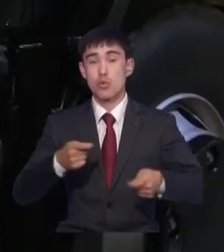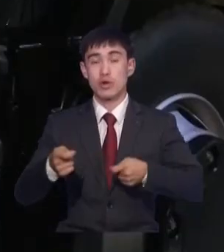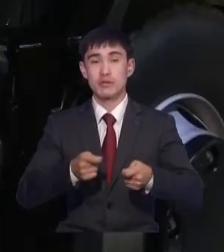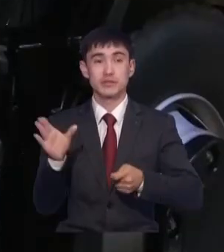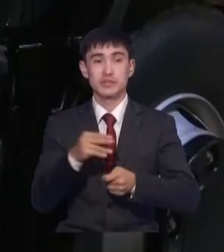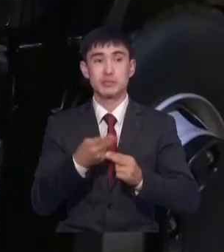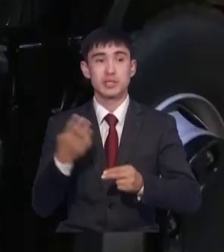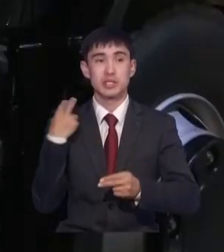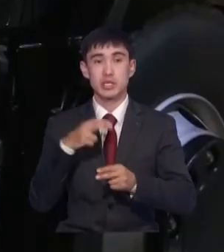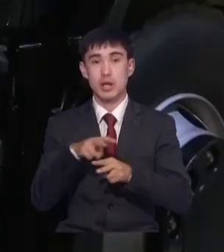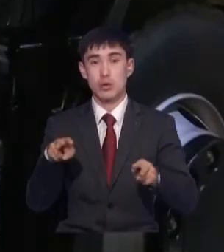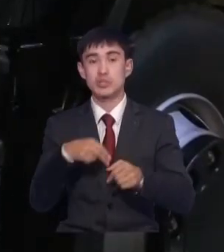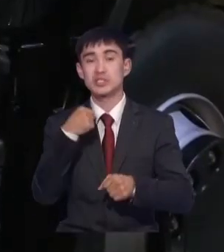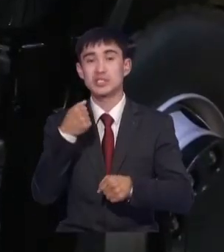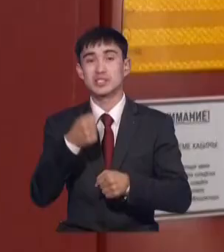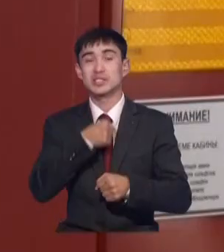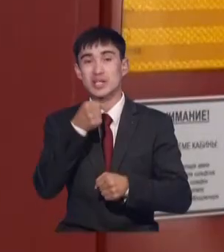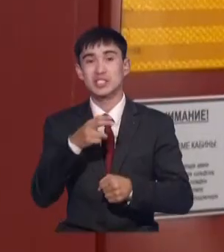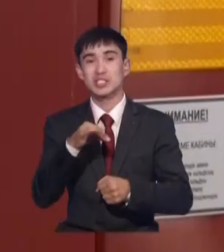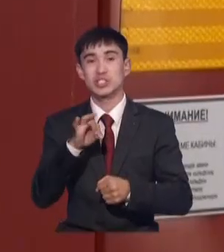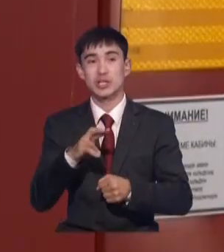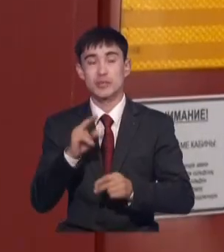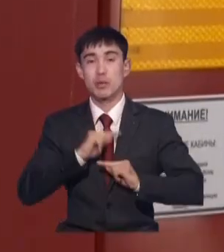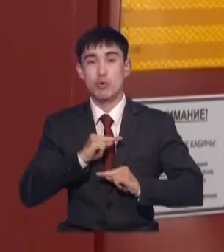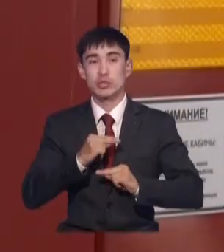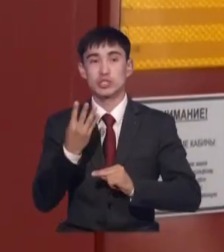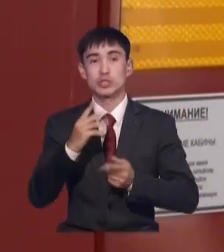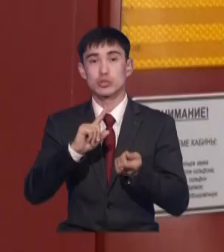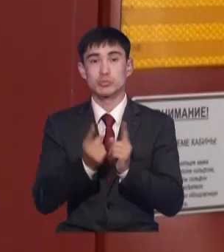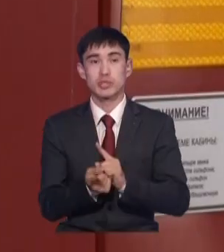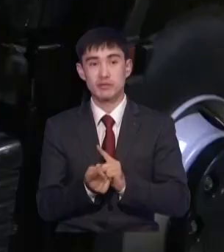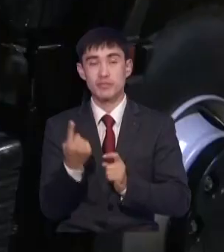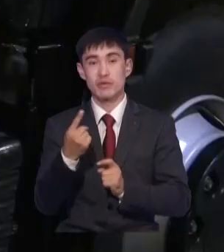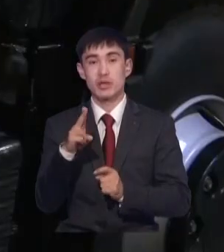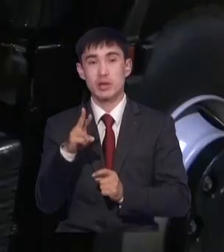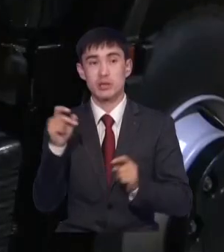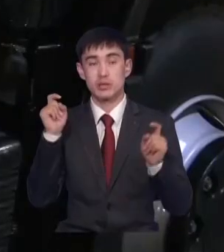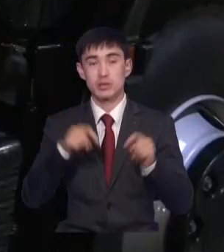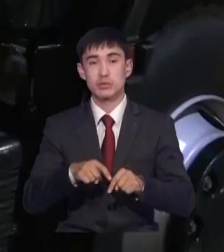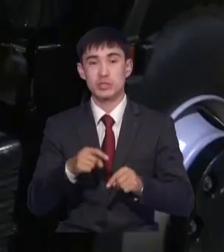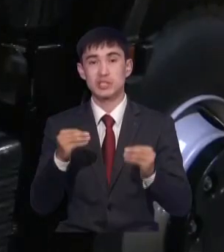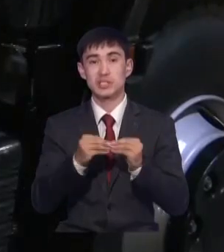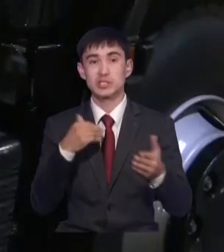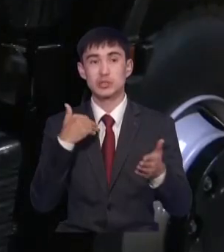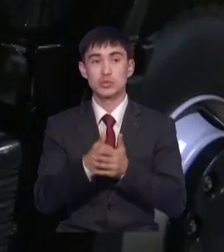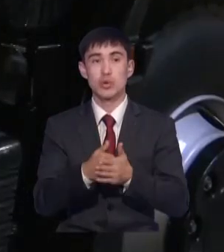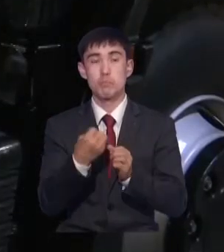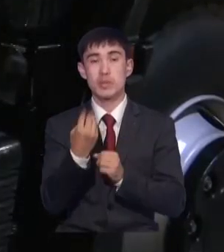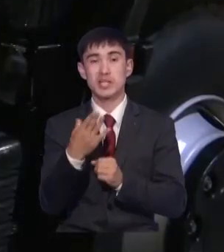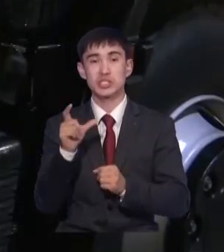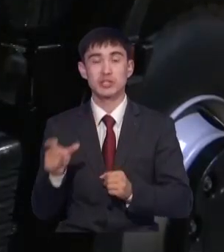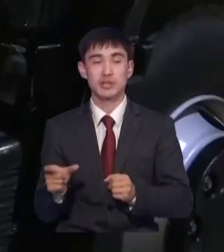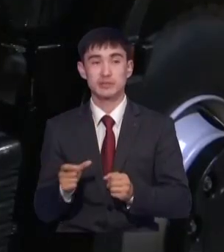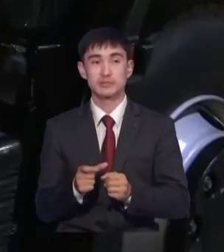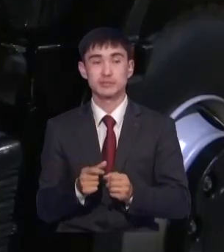всем этим начальник Корол, старший инженер получается. Работа получается четырехсменная. Вадим Корол заступает от 10 до 15